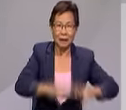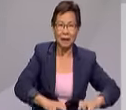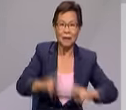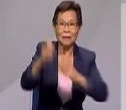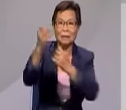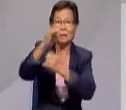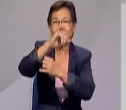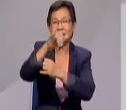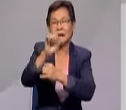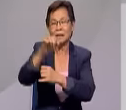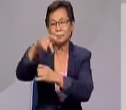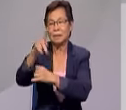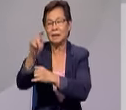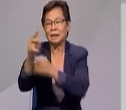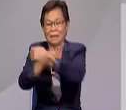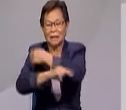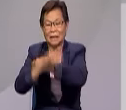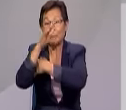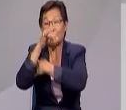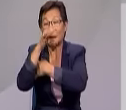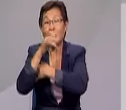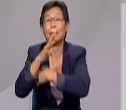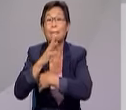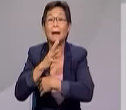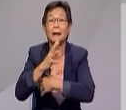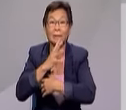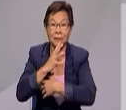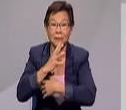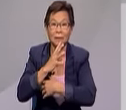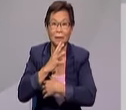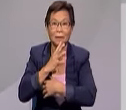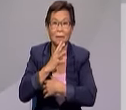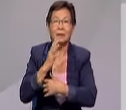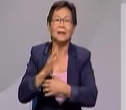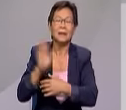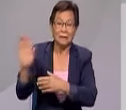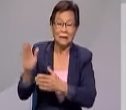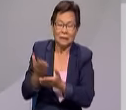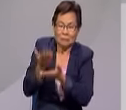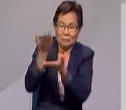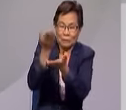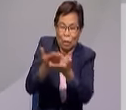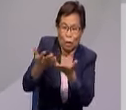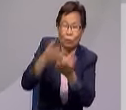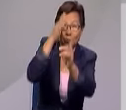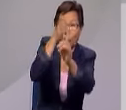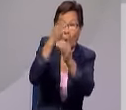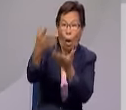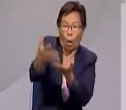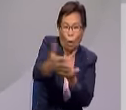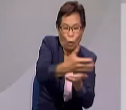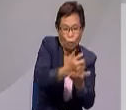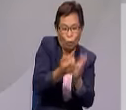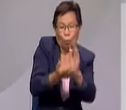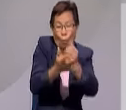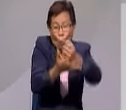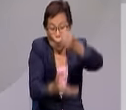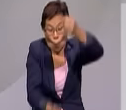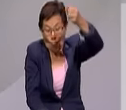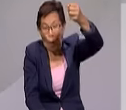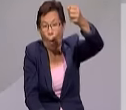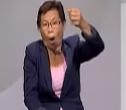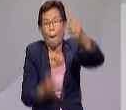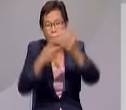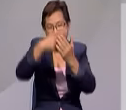Trafik JSPT Negeri Superintendent Hassan Basri Yahya berkata pihaknya menyasarkan kutipan itu akan terus meningkat